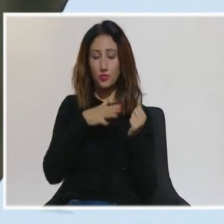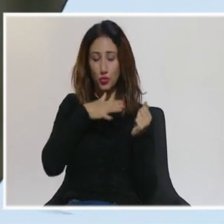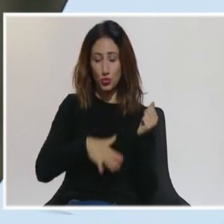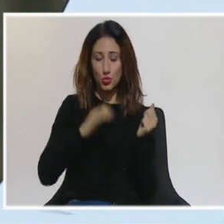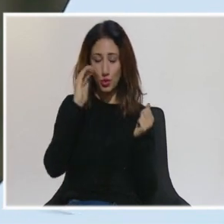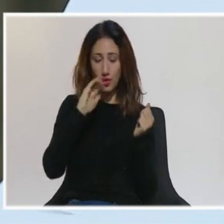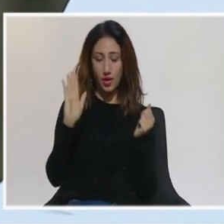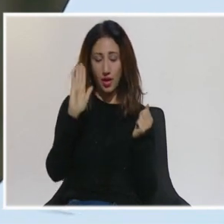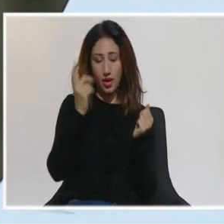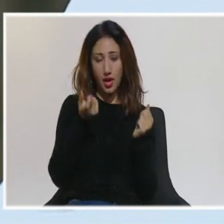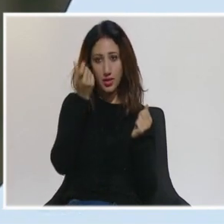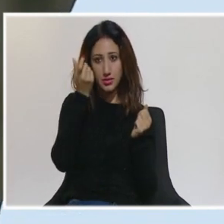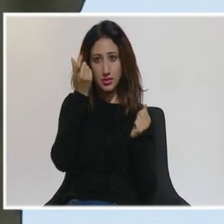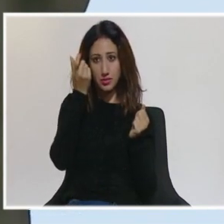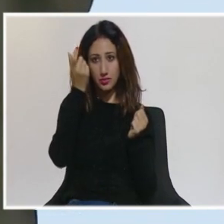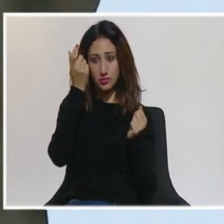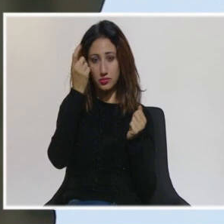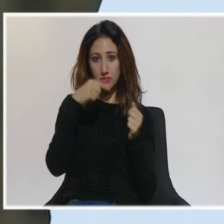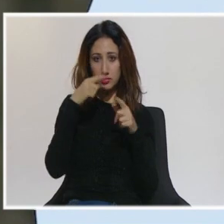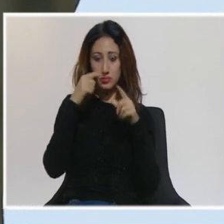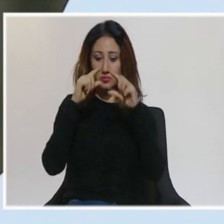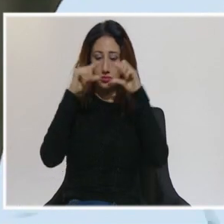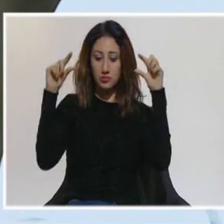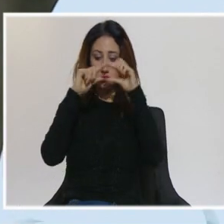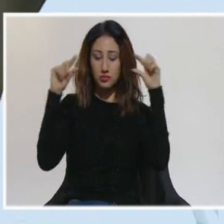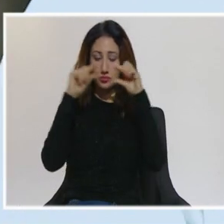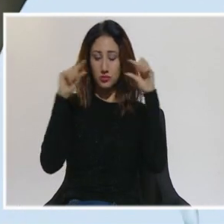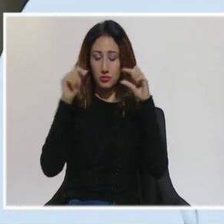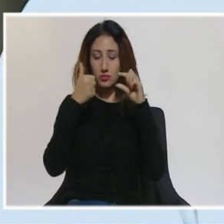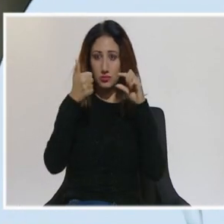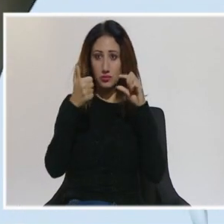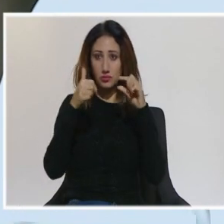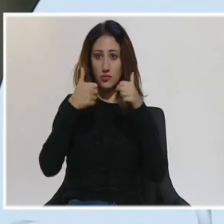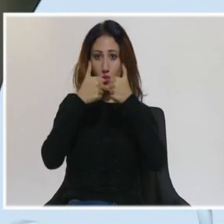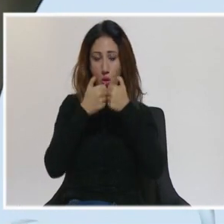ده بيقول جمل جميله جدا في الحب.